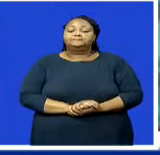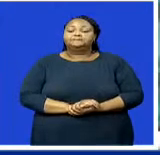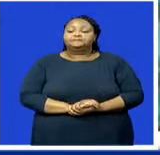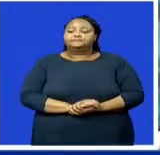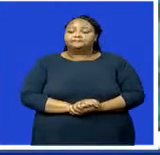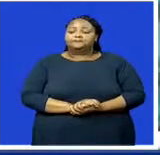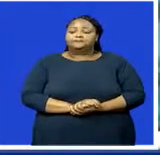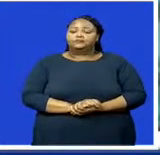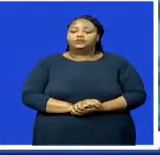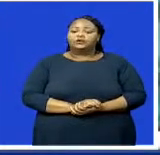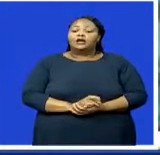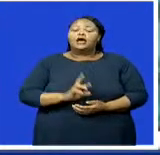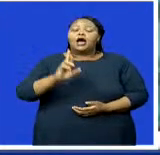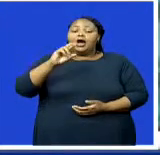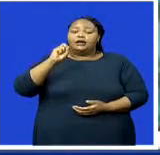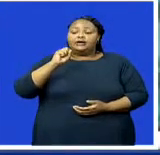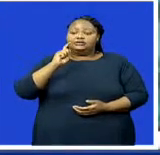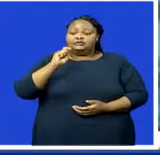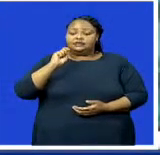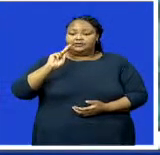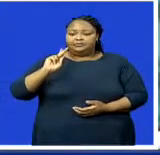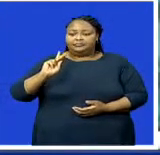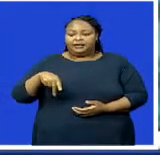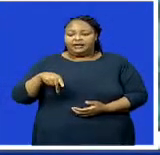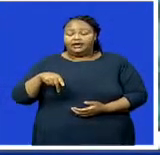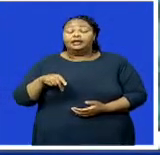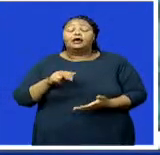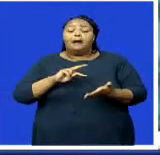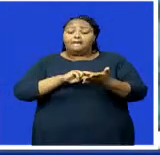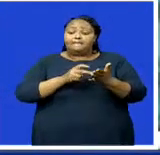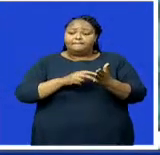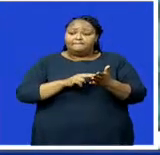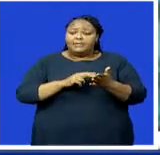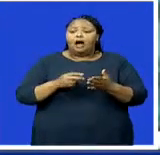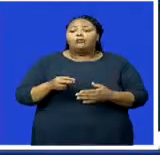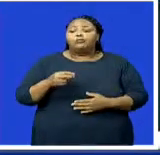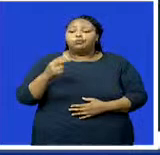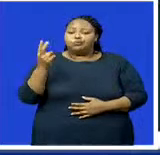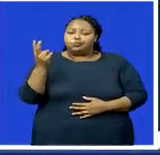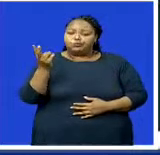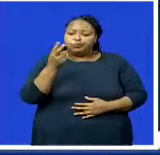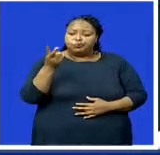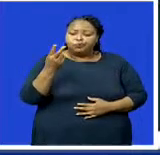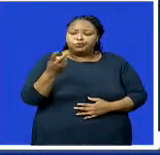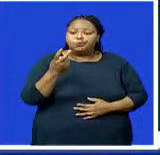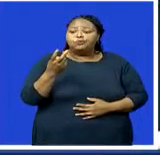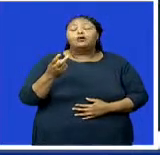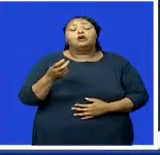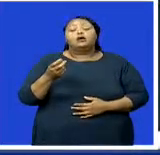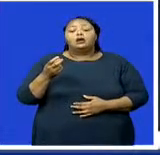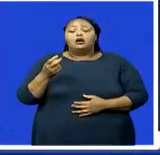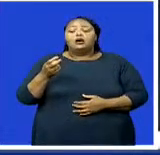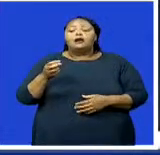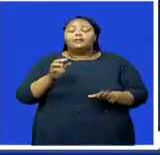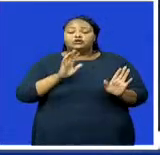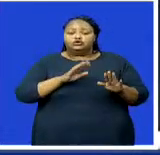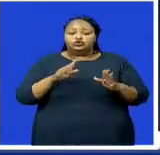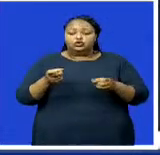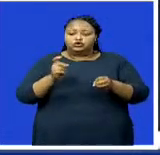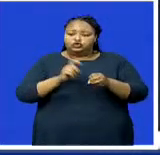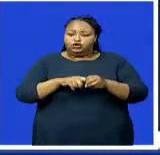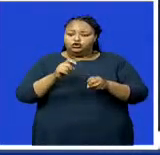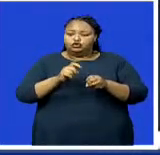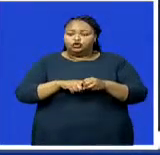emaswati lanawo lamakhono noma emakhono ladzingekile ngeluhlelo lwe-Advanced School of IT.